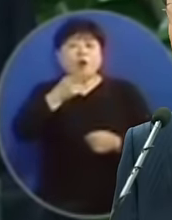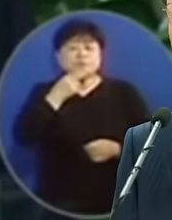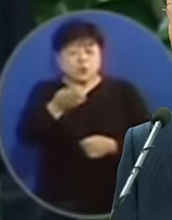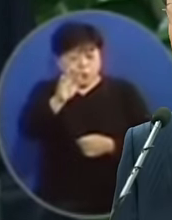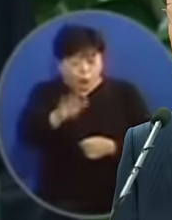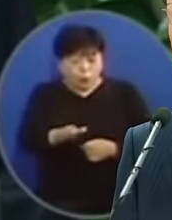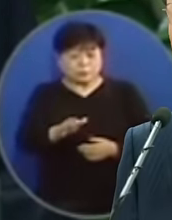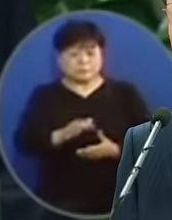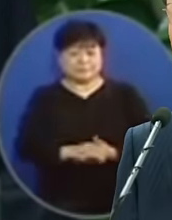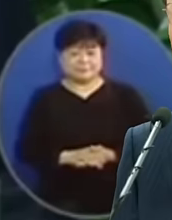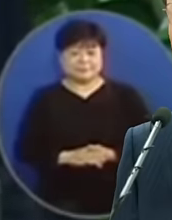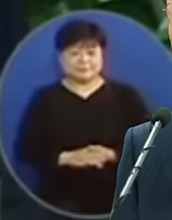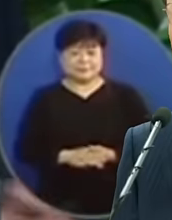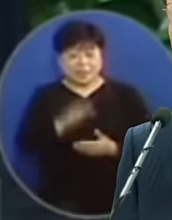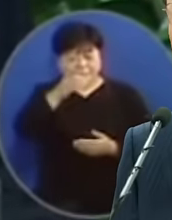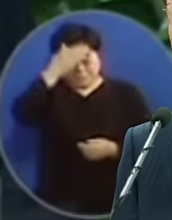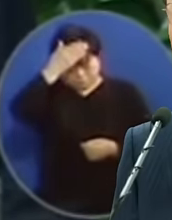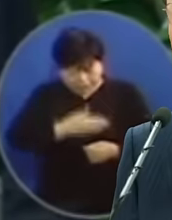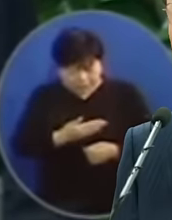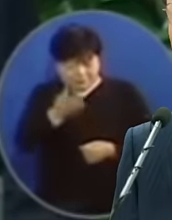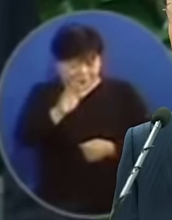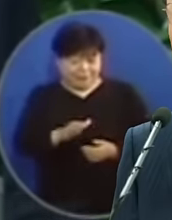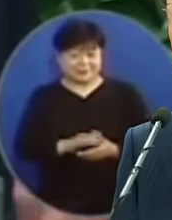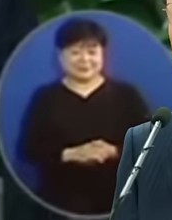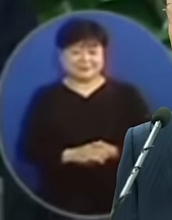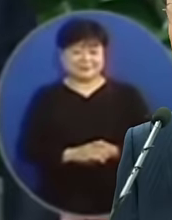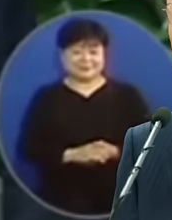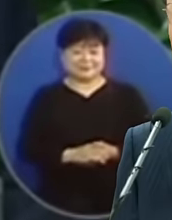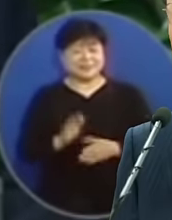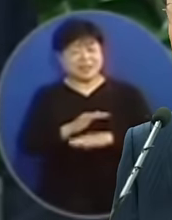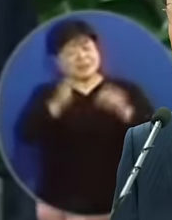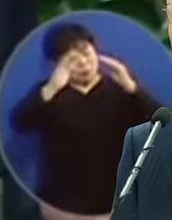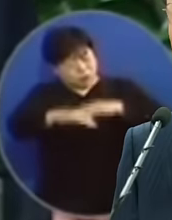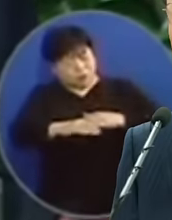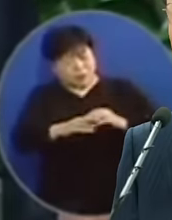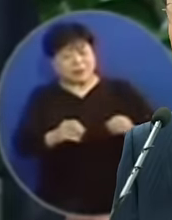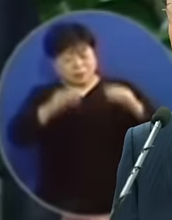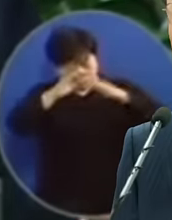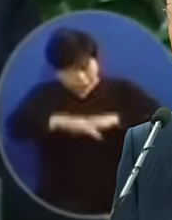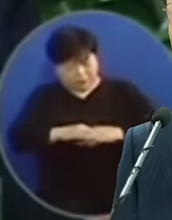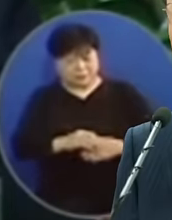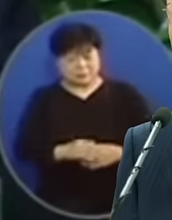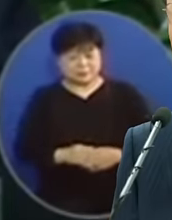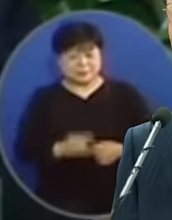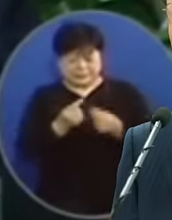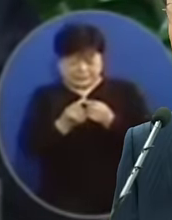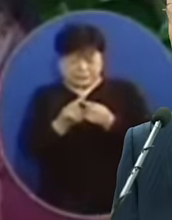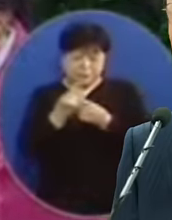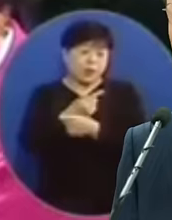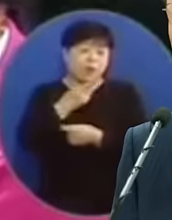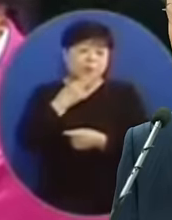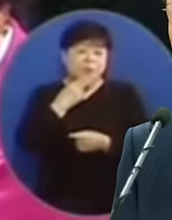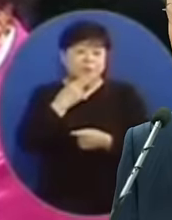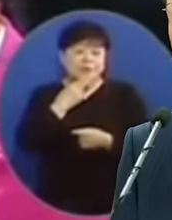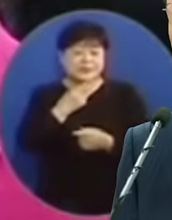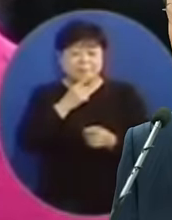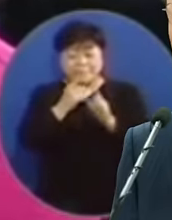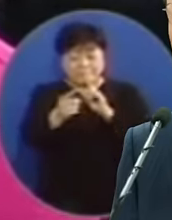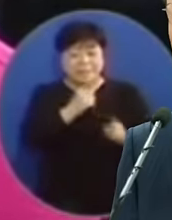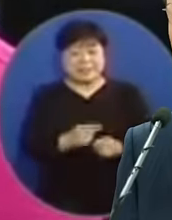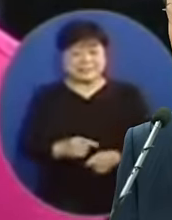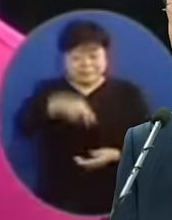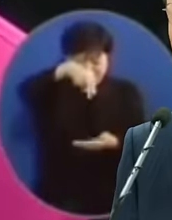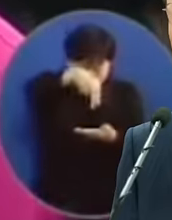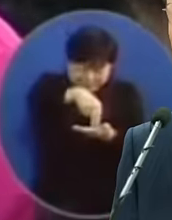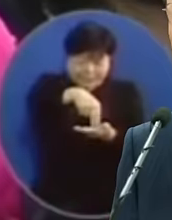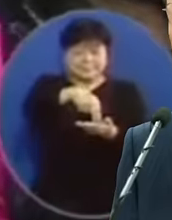없어도 내 앞길 칠흑같이 어두워도 저 하늘이 무너지고 이 땅이 꺼져도 1.1핵도 변함이 없다는 말씀에 나는